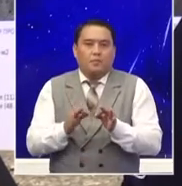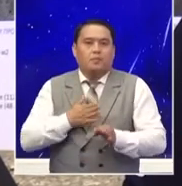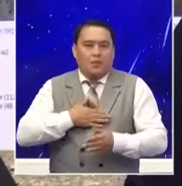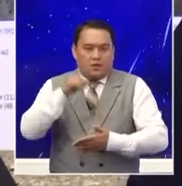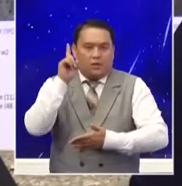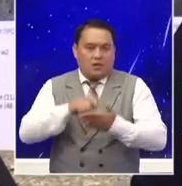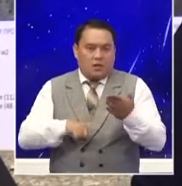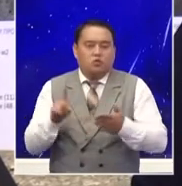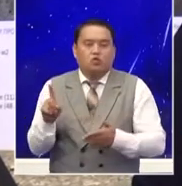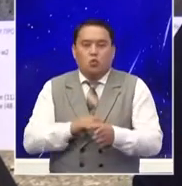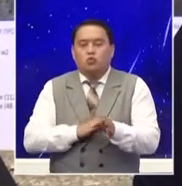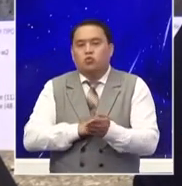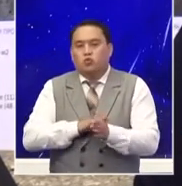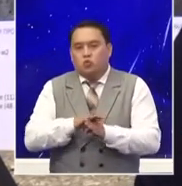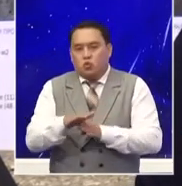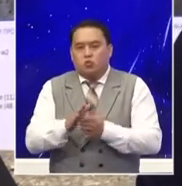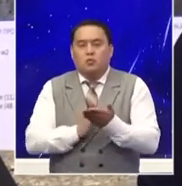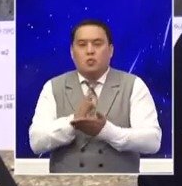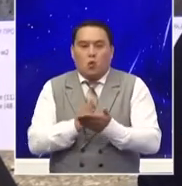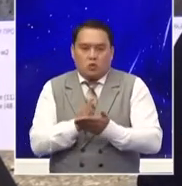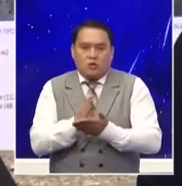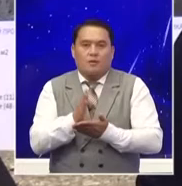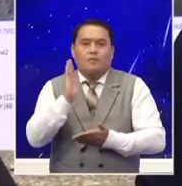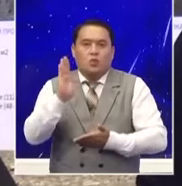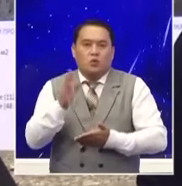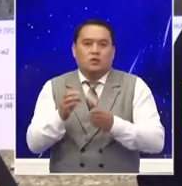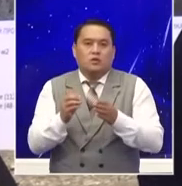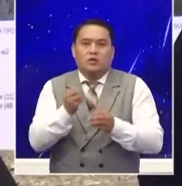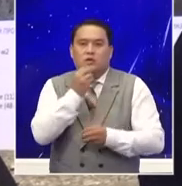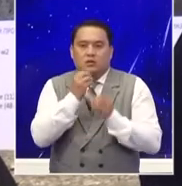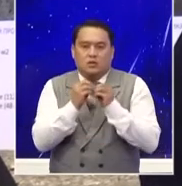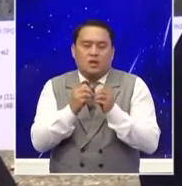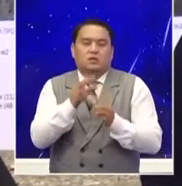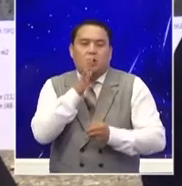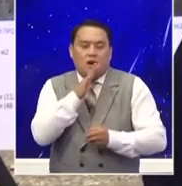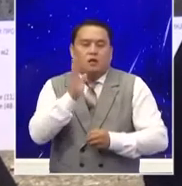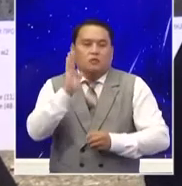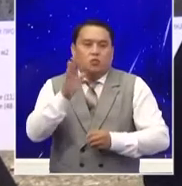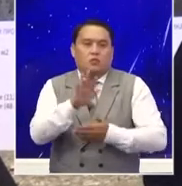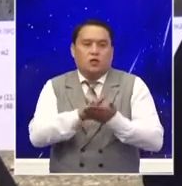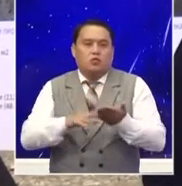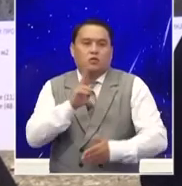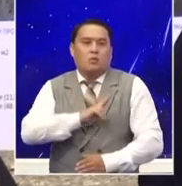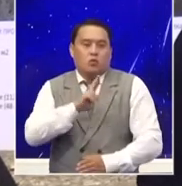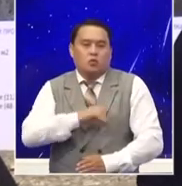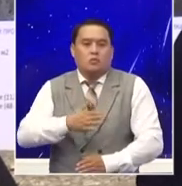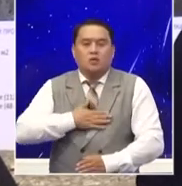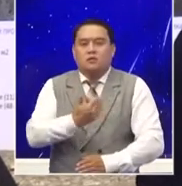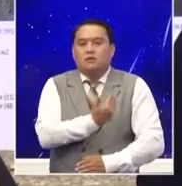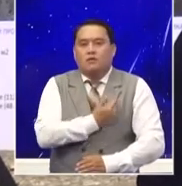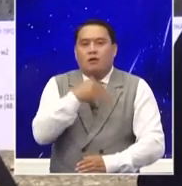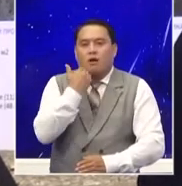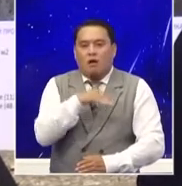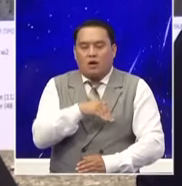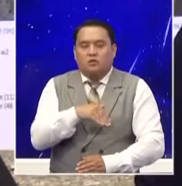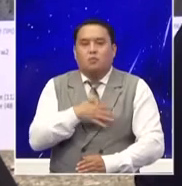надеемся, что срок службы данного госпиталя будет на десятки лет. И поэтому, естественно, мы за свое качество